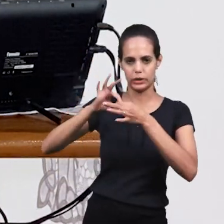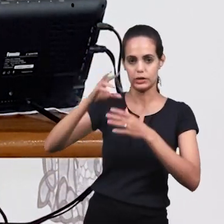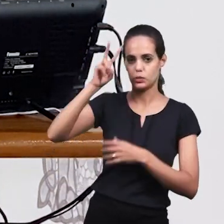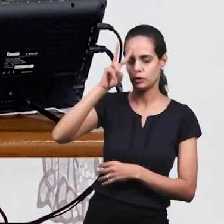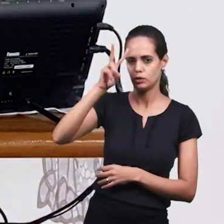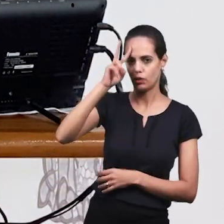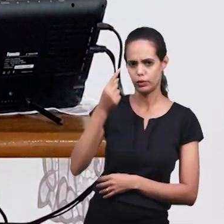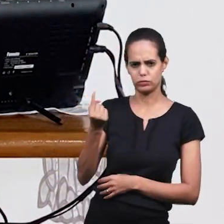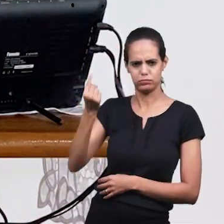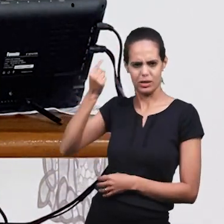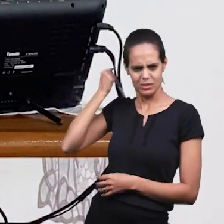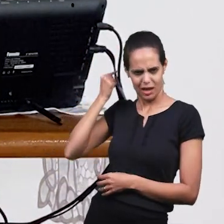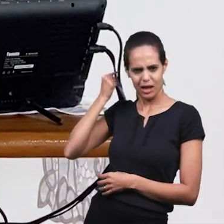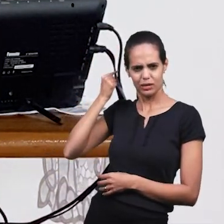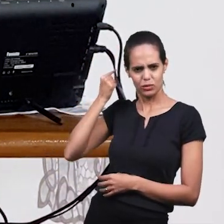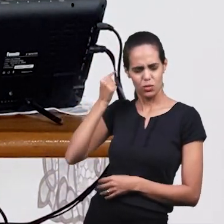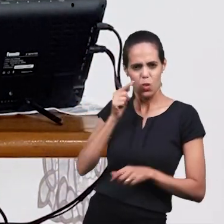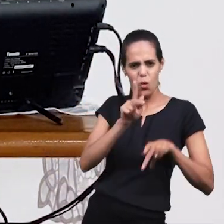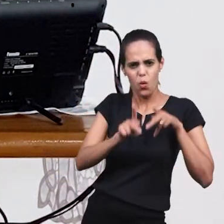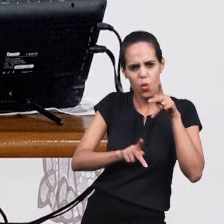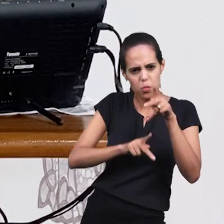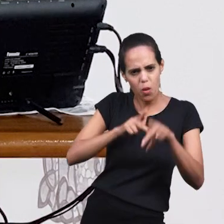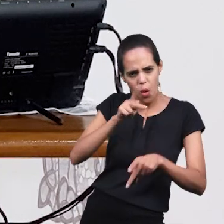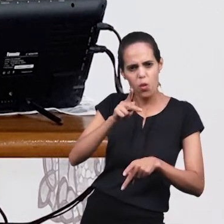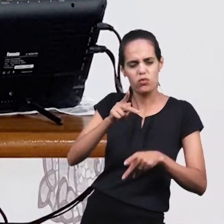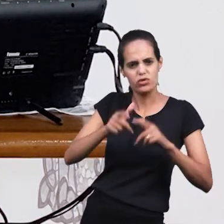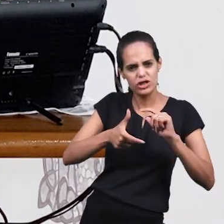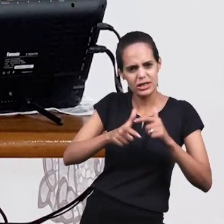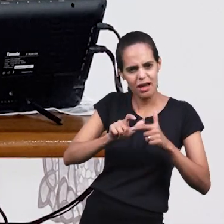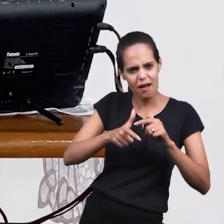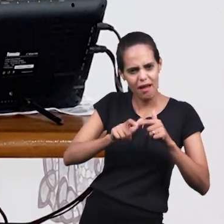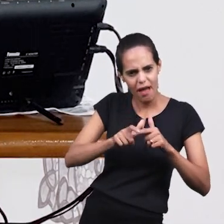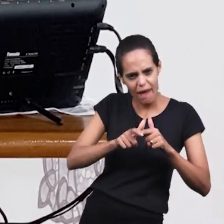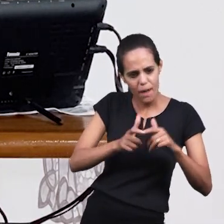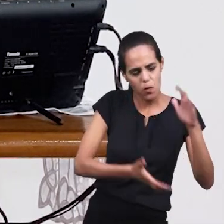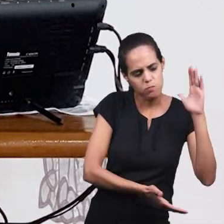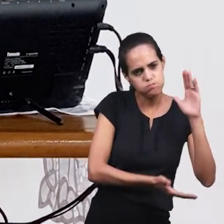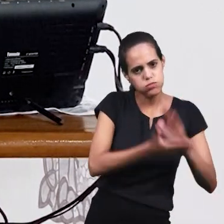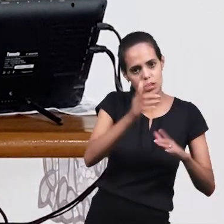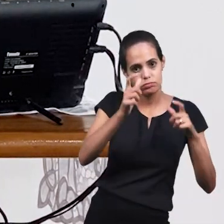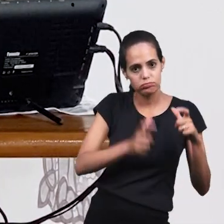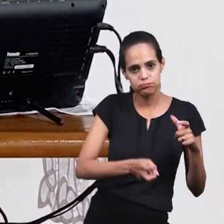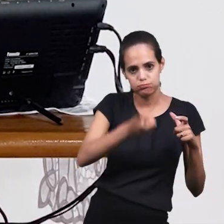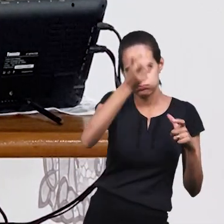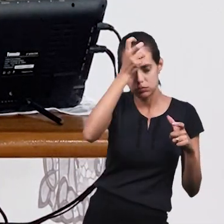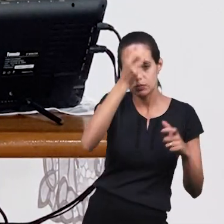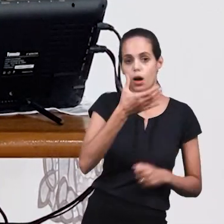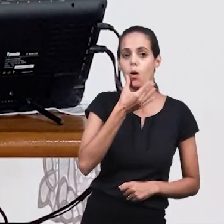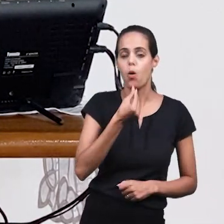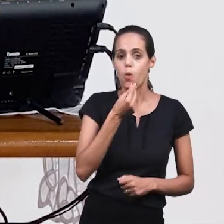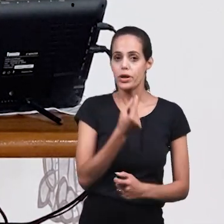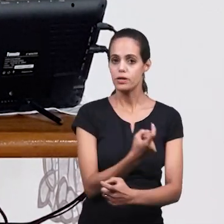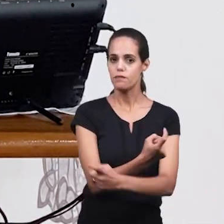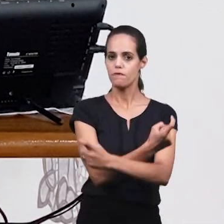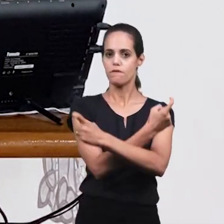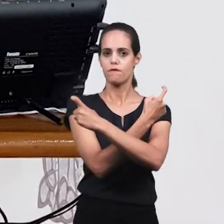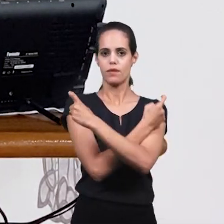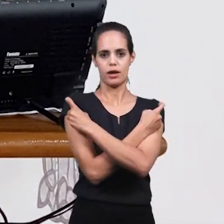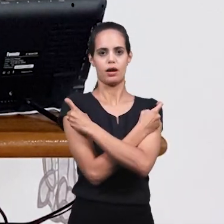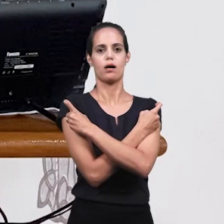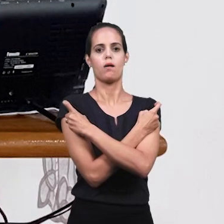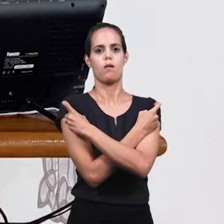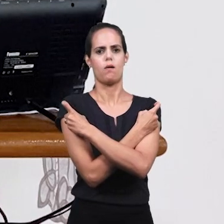Pharaon a établi une grande persécution. Et le texte biblique qui va souligner